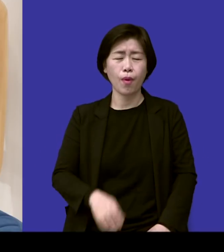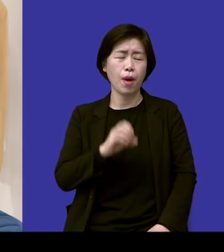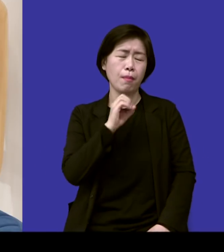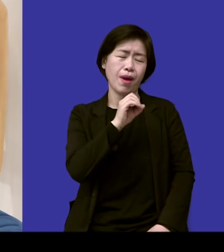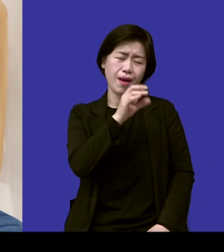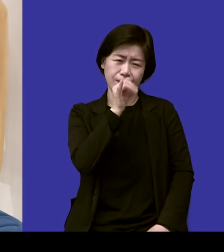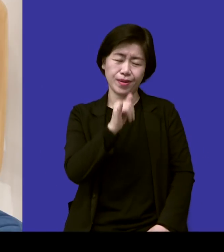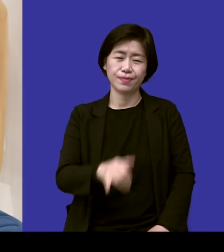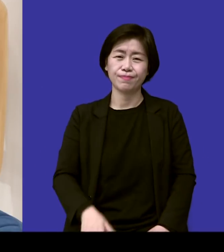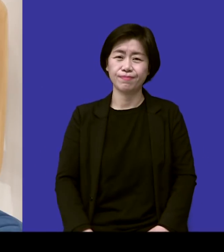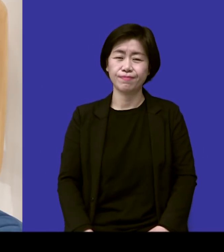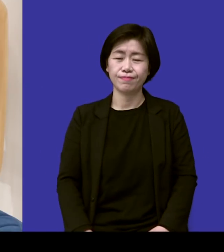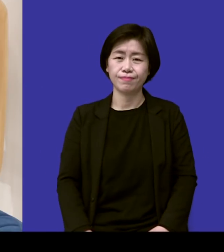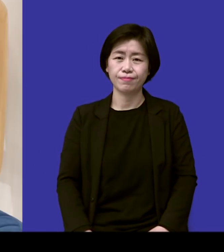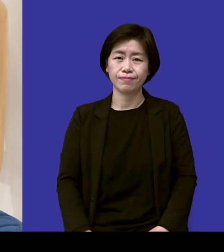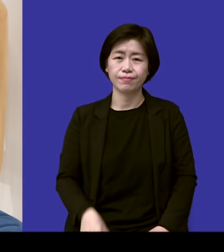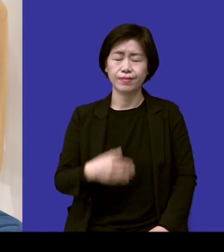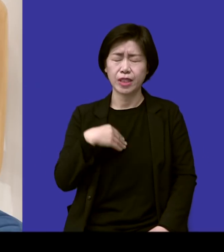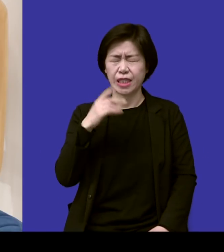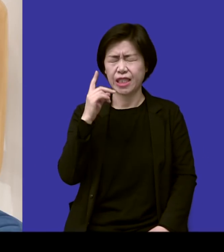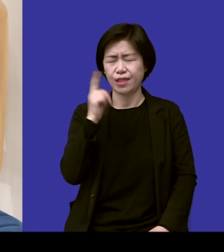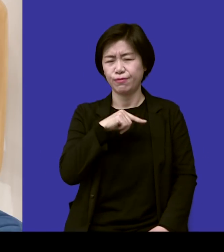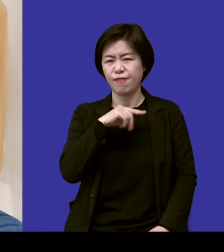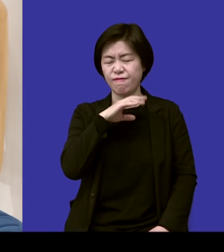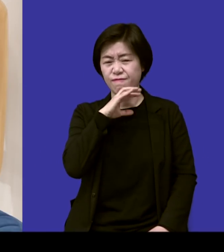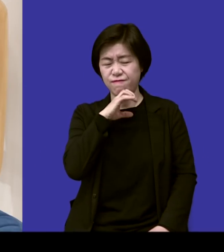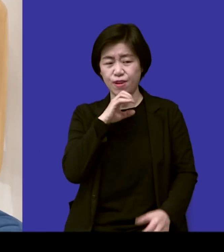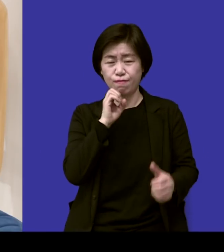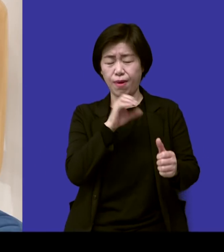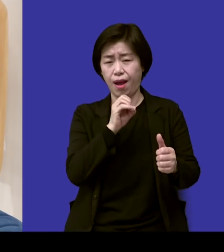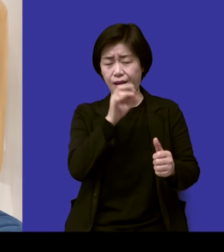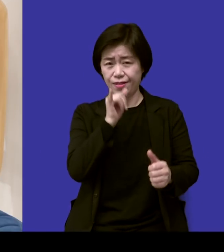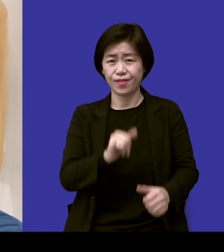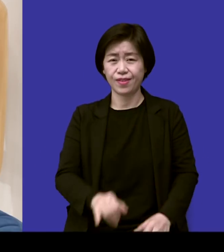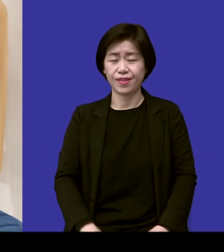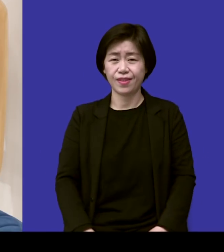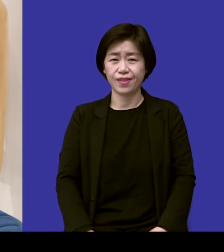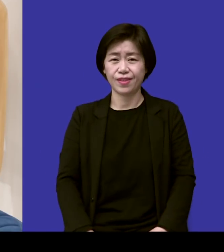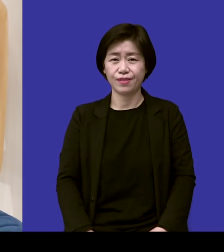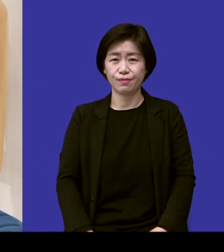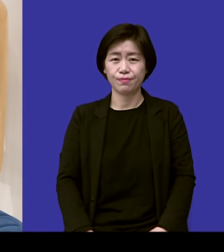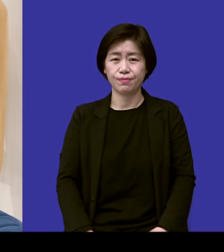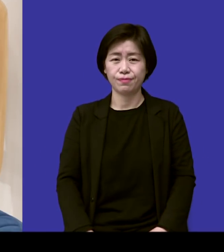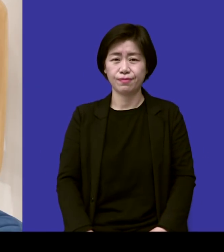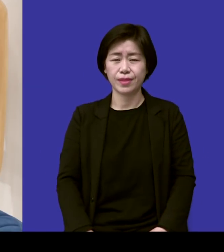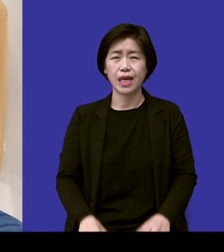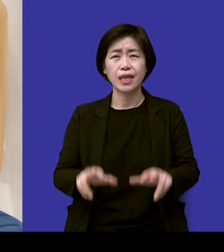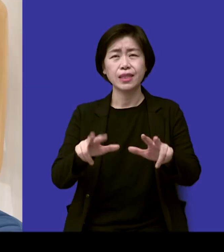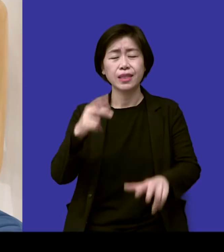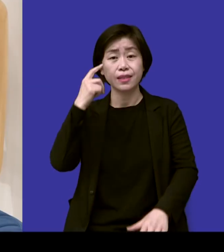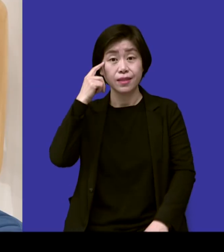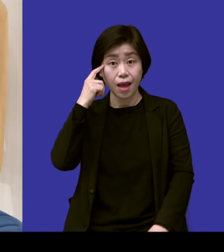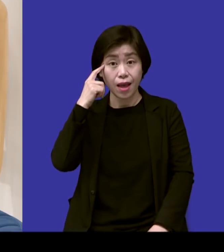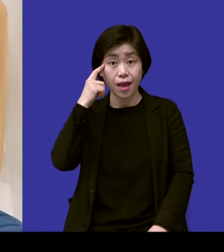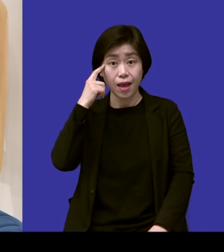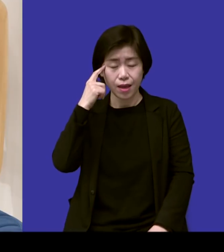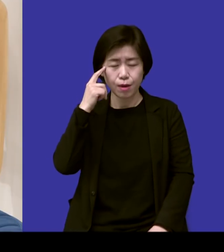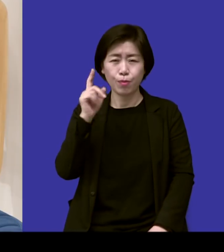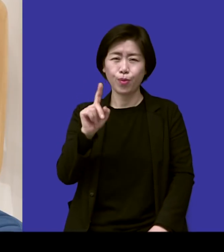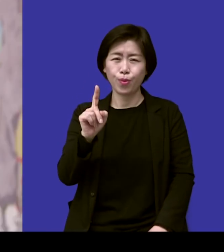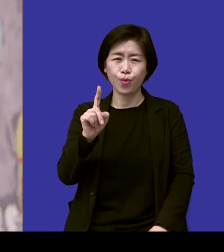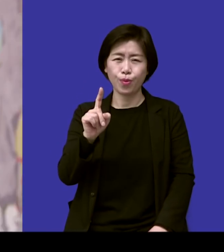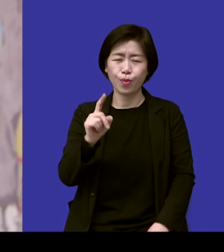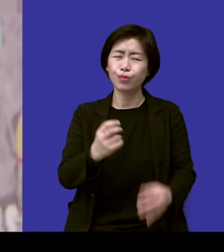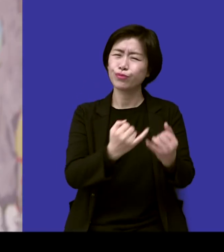미안했던 게 막 너무 모질게 제가 얘기했거든요. 누나들은 그때 생각해보면 하나님만 의지할 수밖에 그랬겠네요. 없었었나 봐요.